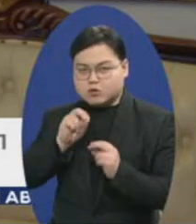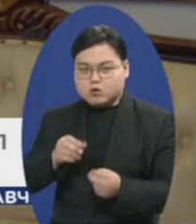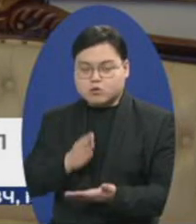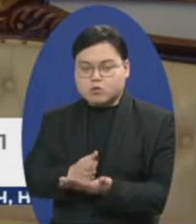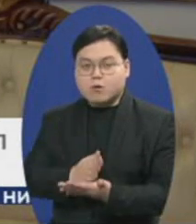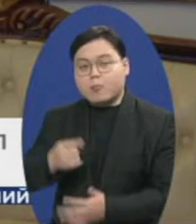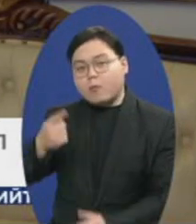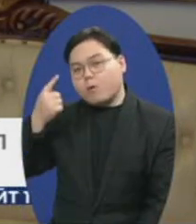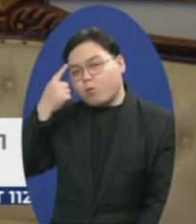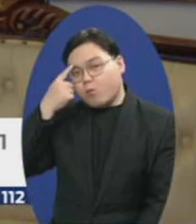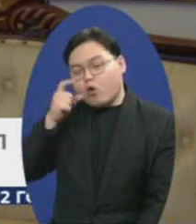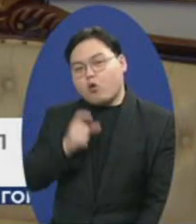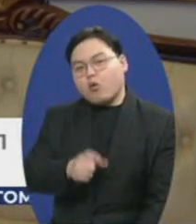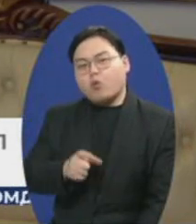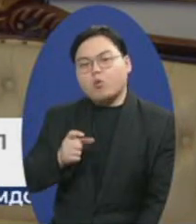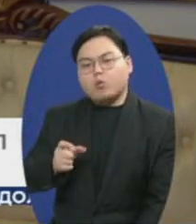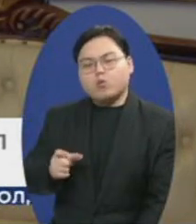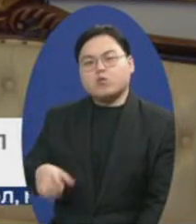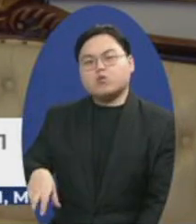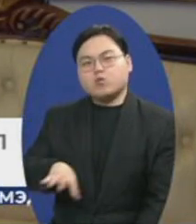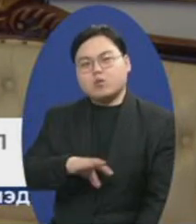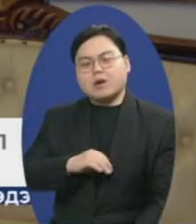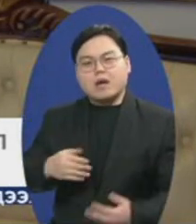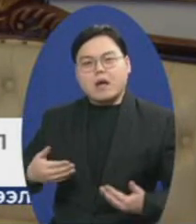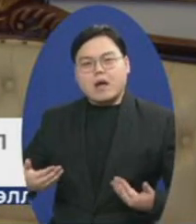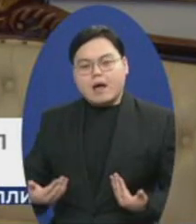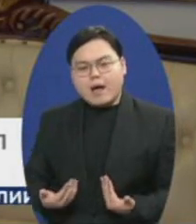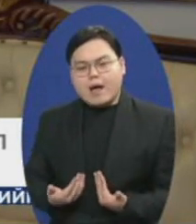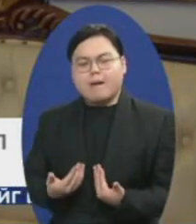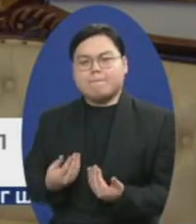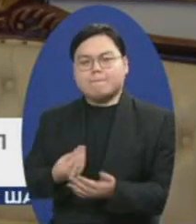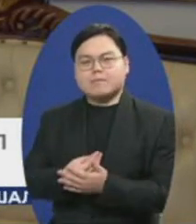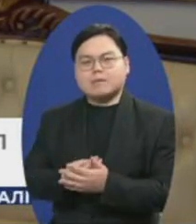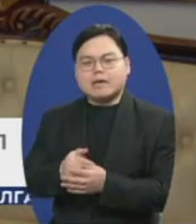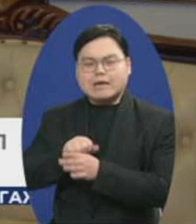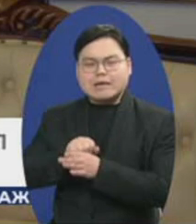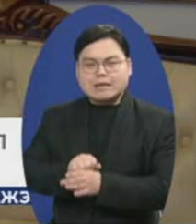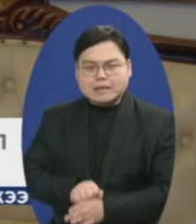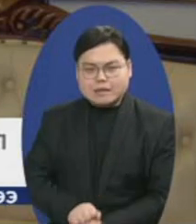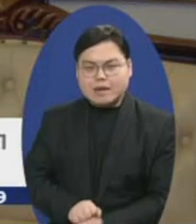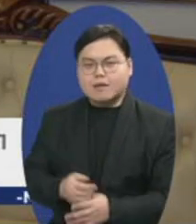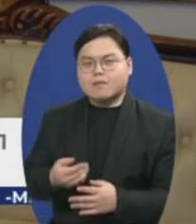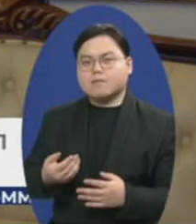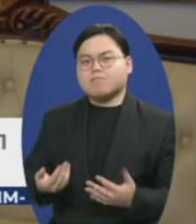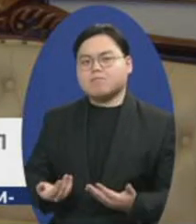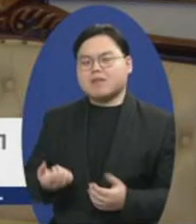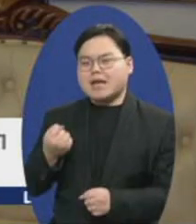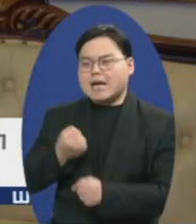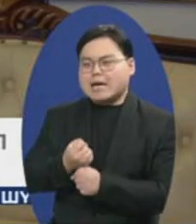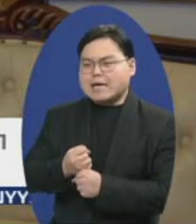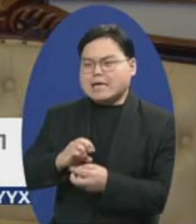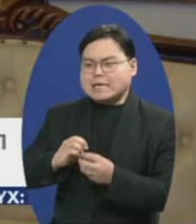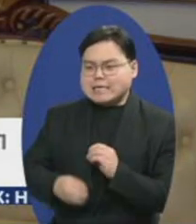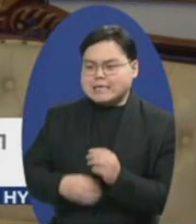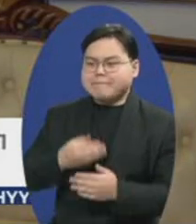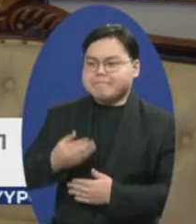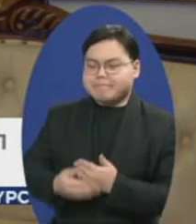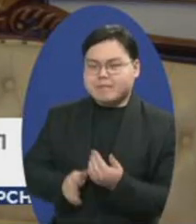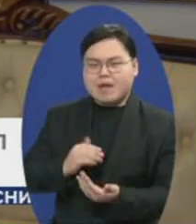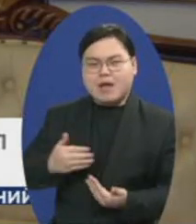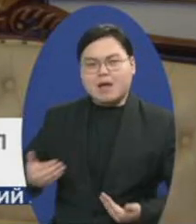Монгол хүмүүсийн нэг амьдралыг амьдралд нухлагддаг энэ нэг ажил хийгээд хийгээд